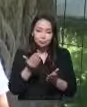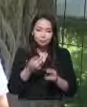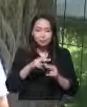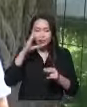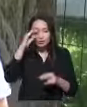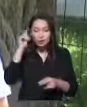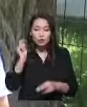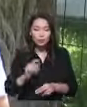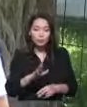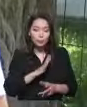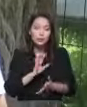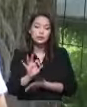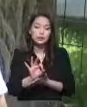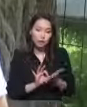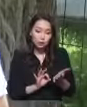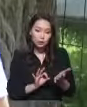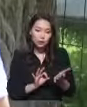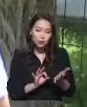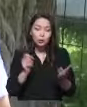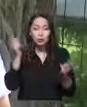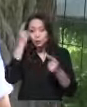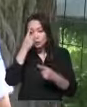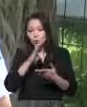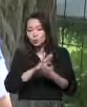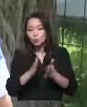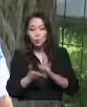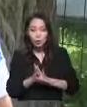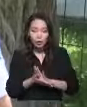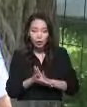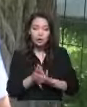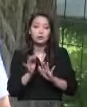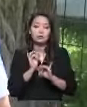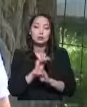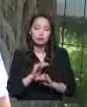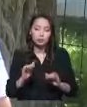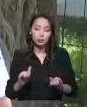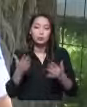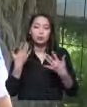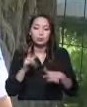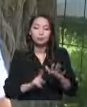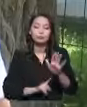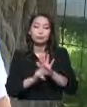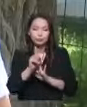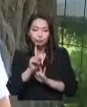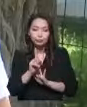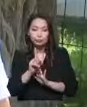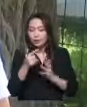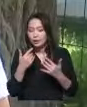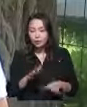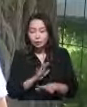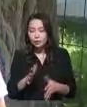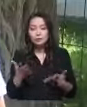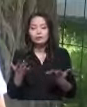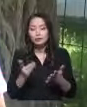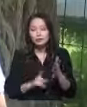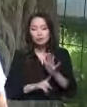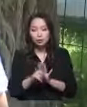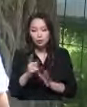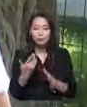приехали, сразу же узнали ситуацию. И ребята, не задумываясь, время не теряя, накачали лодки и заплыли дачные